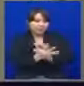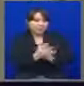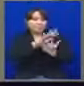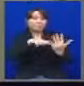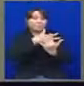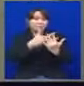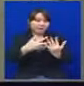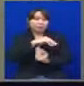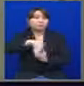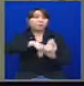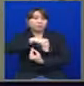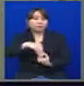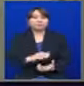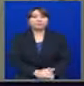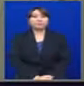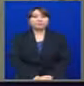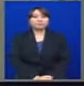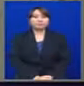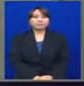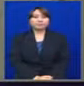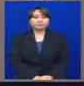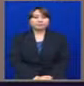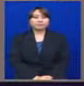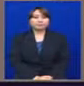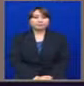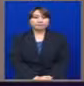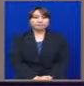ธุรกิจกันภายในงานด้วยค่ะ